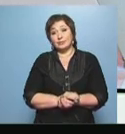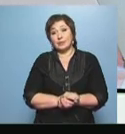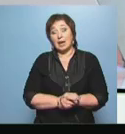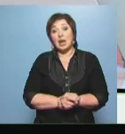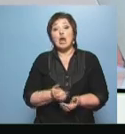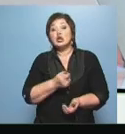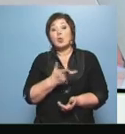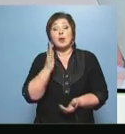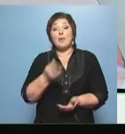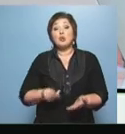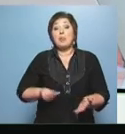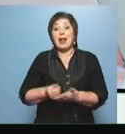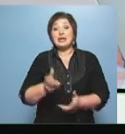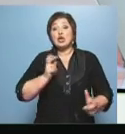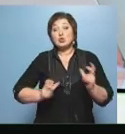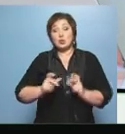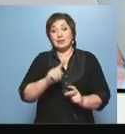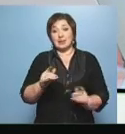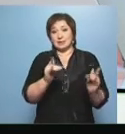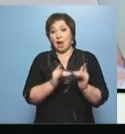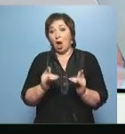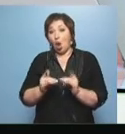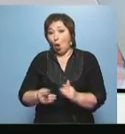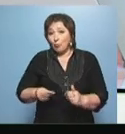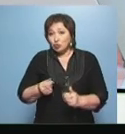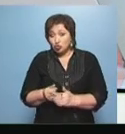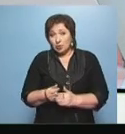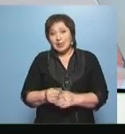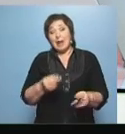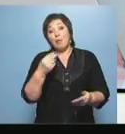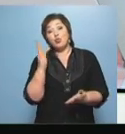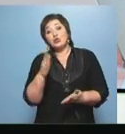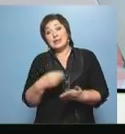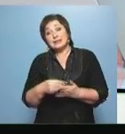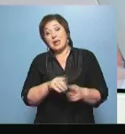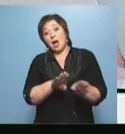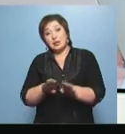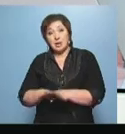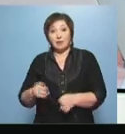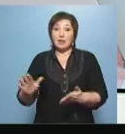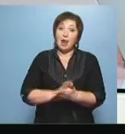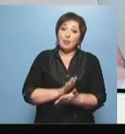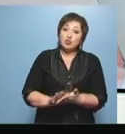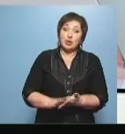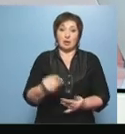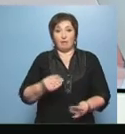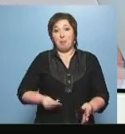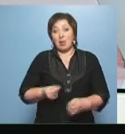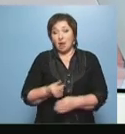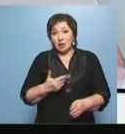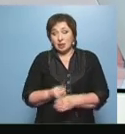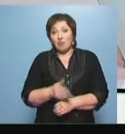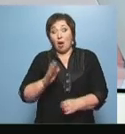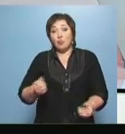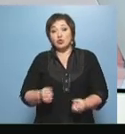Сколько будет платить студент за комнату в общежитии? Будет ли цена одинакова для бюджетников и платников? После скандала в столичных вузах,